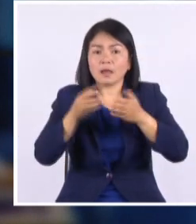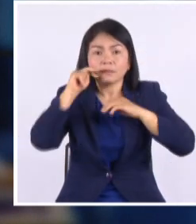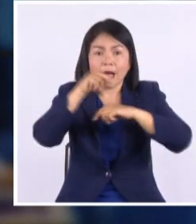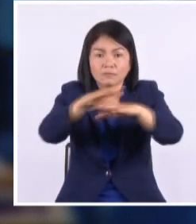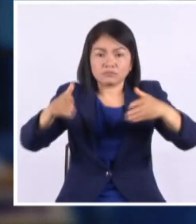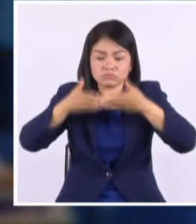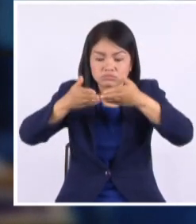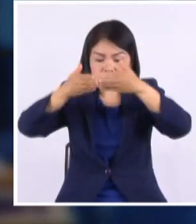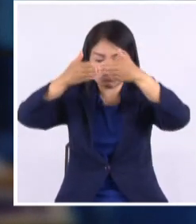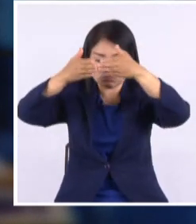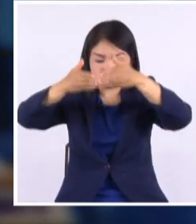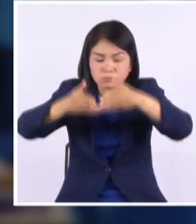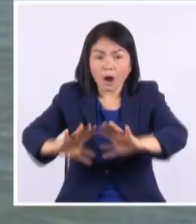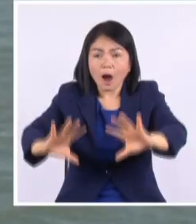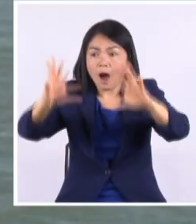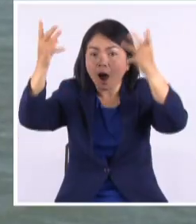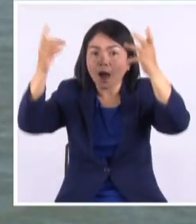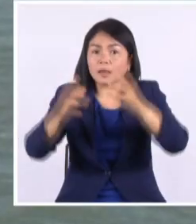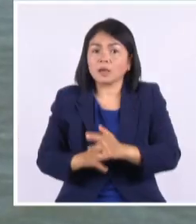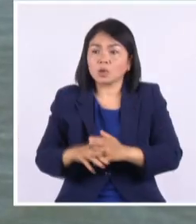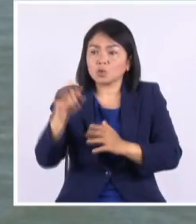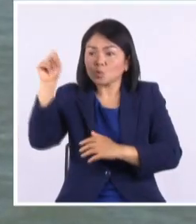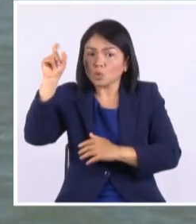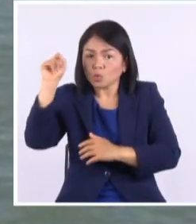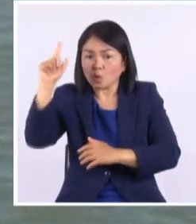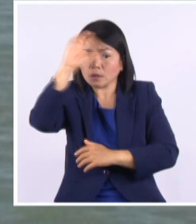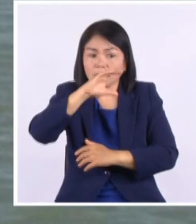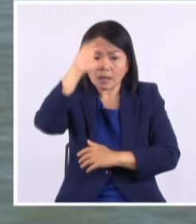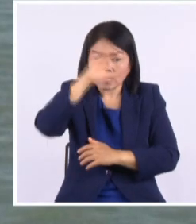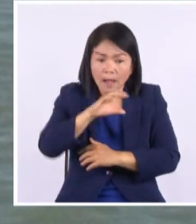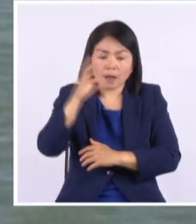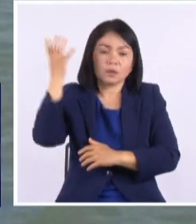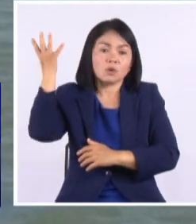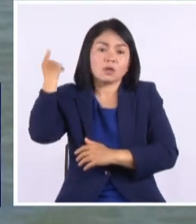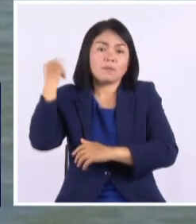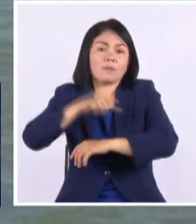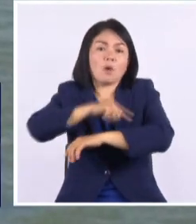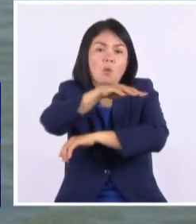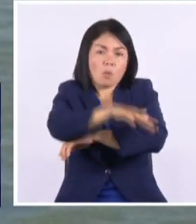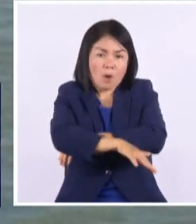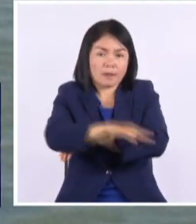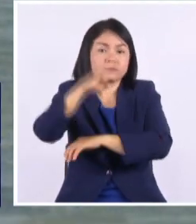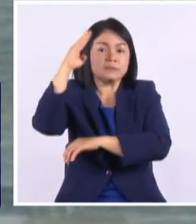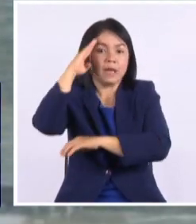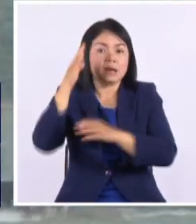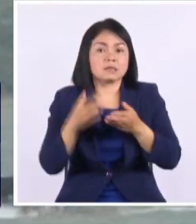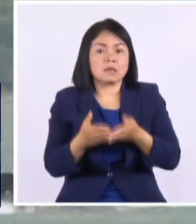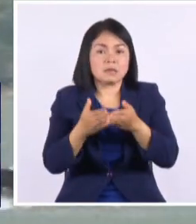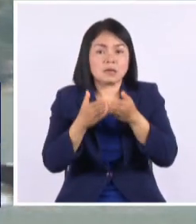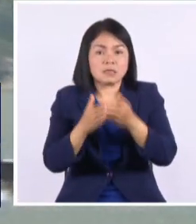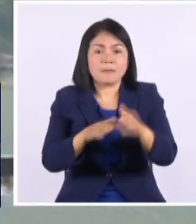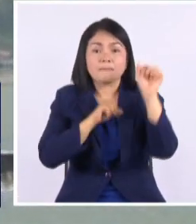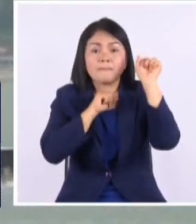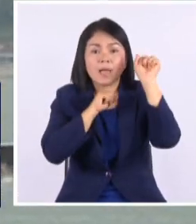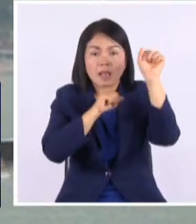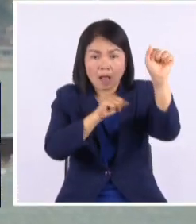นะครับทำให้ต้องเร่งหาอย่างเร่งด่วนกับพี่บุ้งจีนวันนี้ครับโฆษกกองทัพเรือของอินโดนีเซียครับออกแถลงการณ์